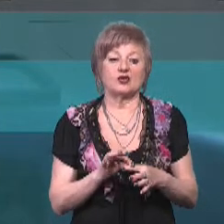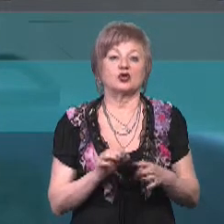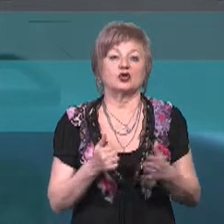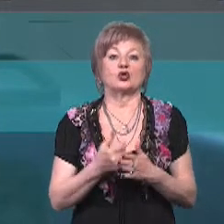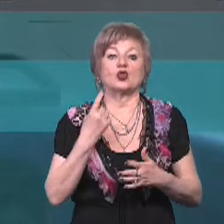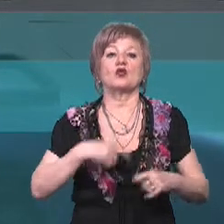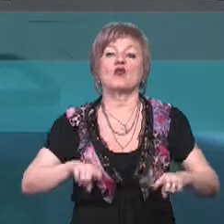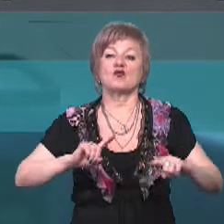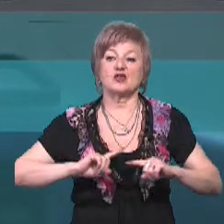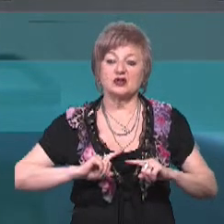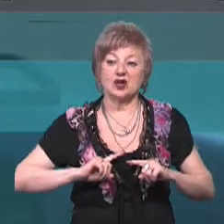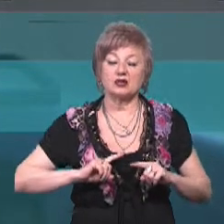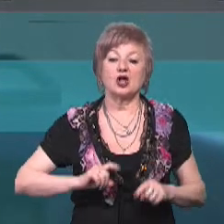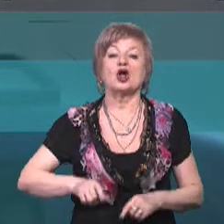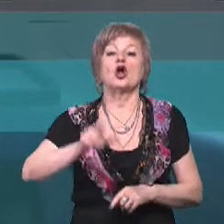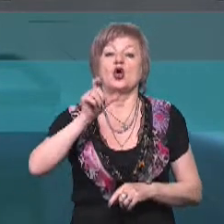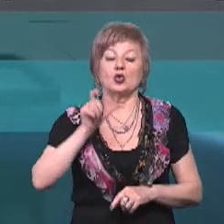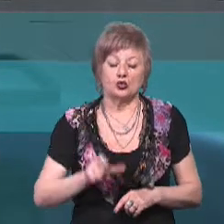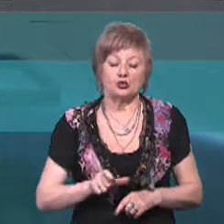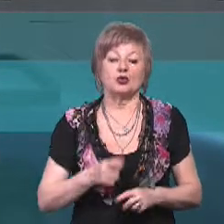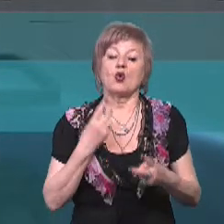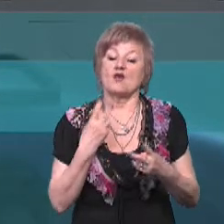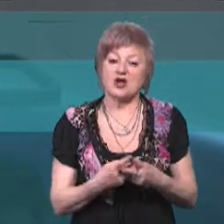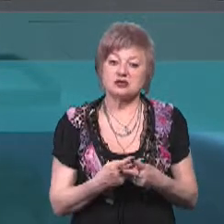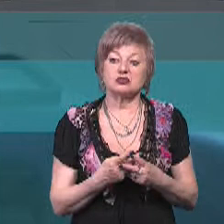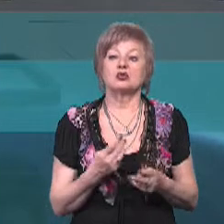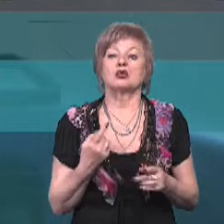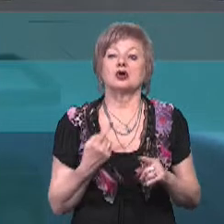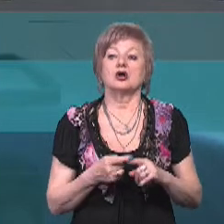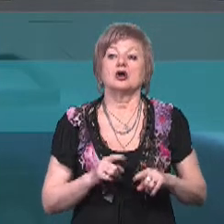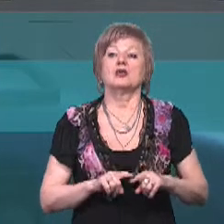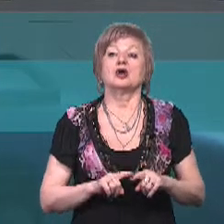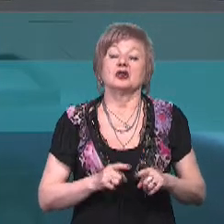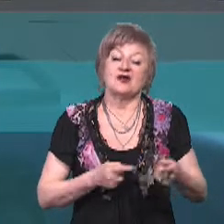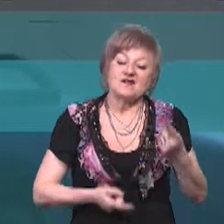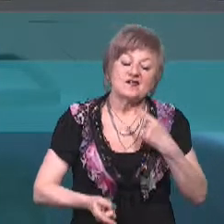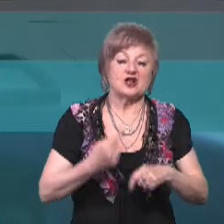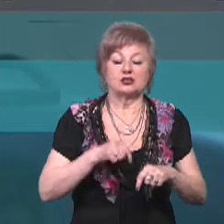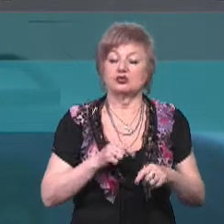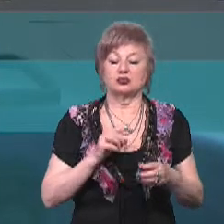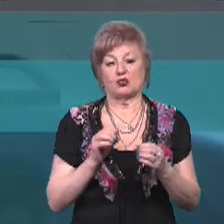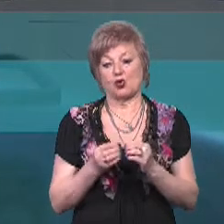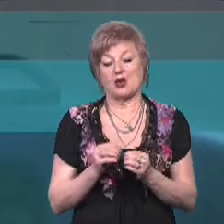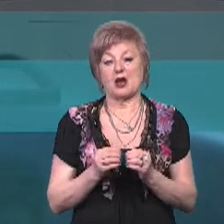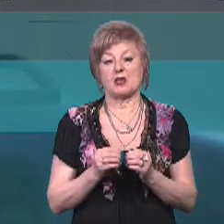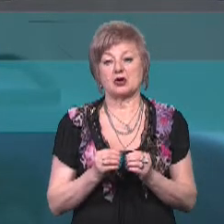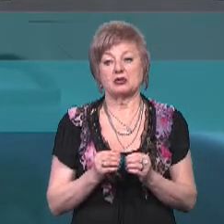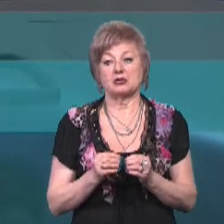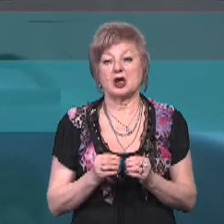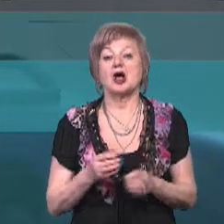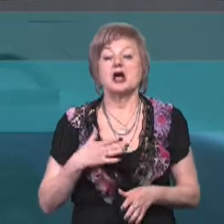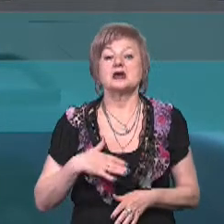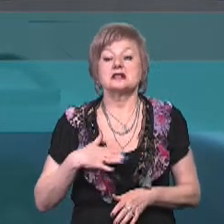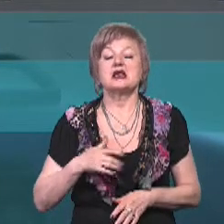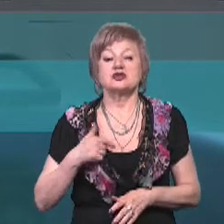фіналу про те, що людину ув'язнюють і, на жаль, повернути її звідти становиться проблемою. Просто для чого